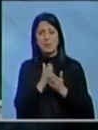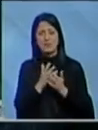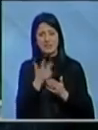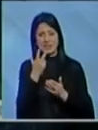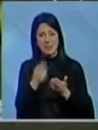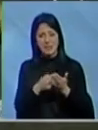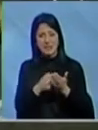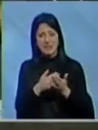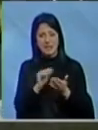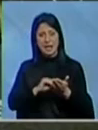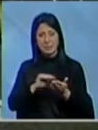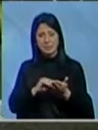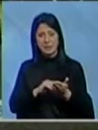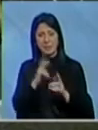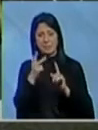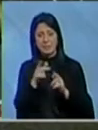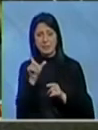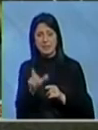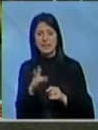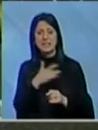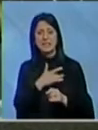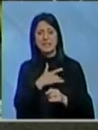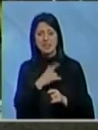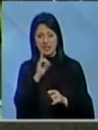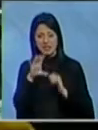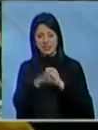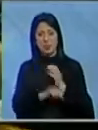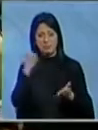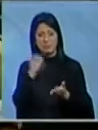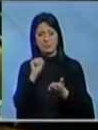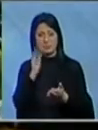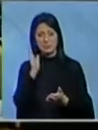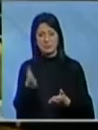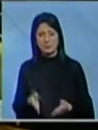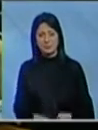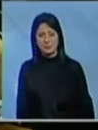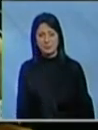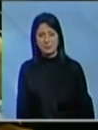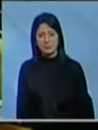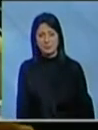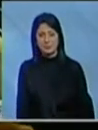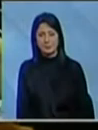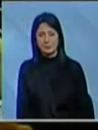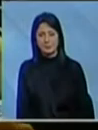წიგნად შექმნილი მხატვრული ნაწარმოების მესამე ნაწილი სავარაუდოდ წლის ბოლოს გამოვა.